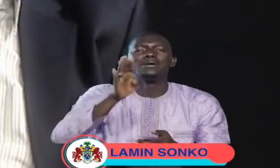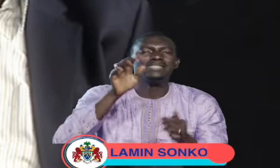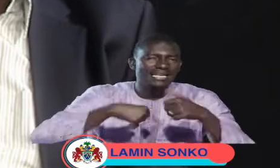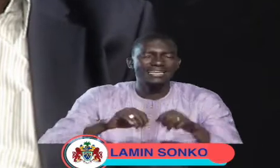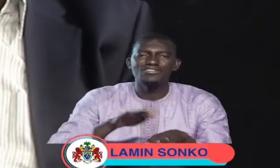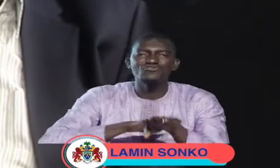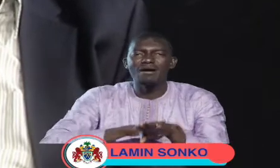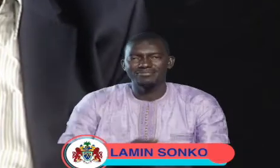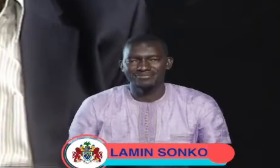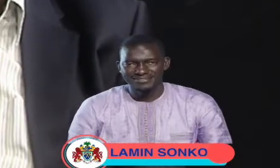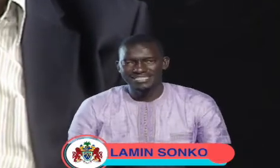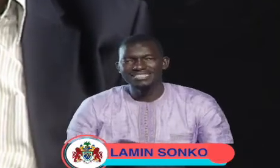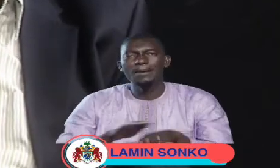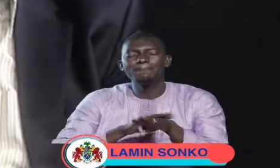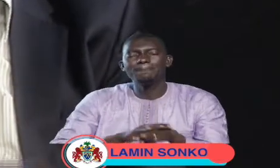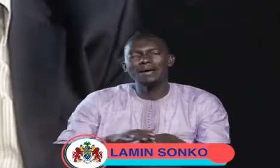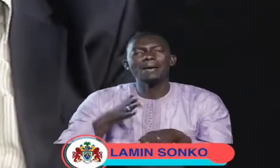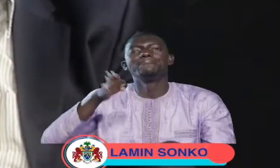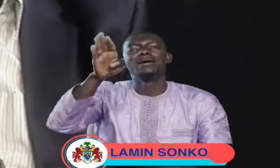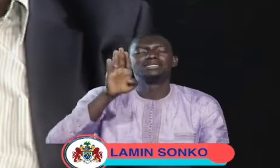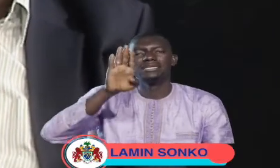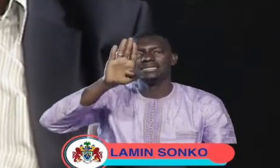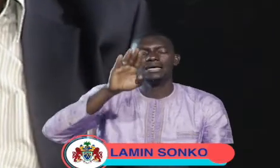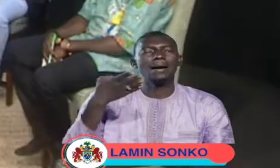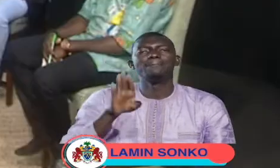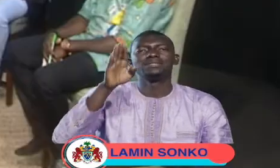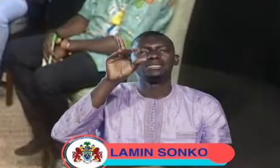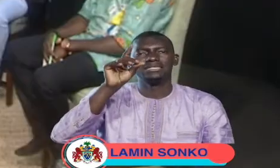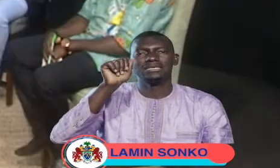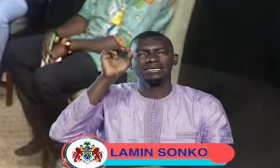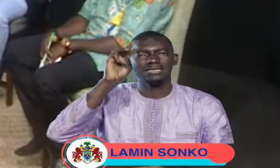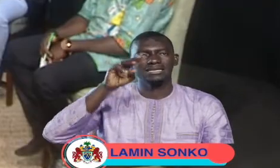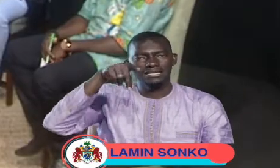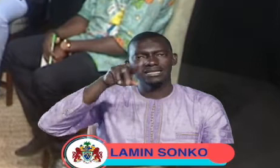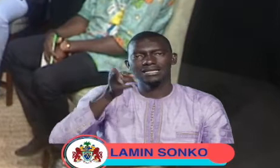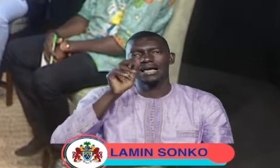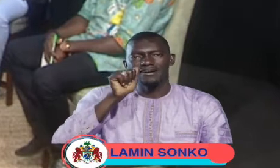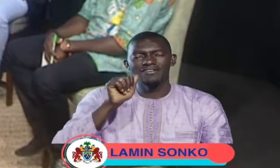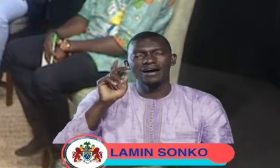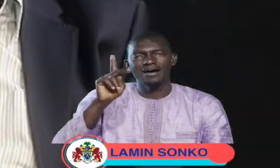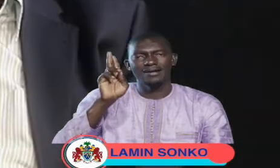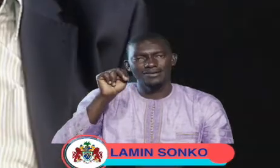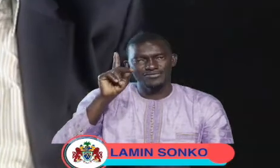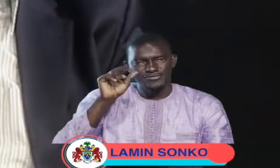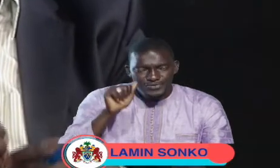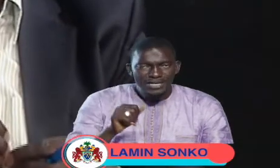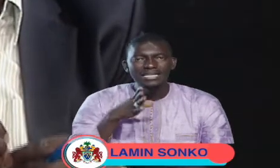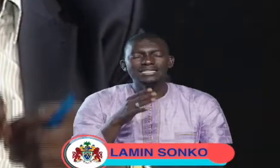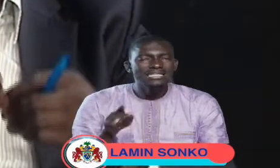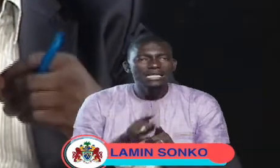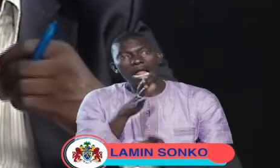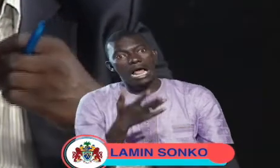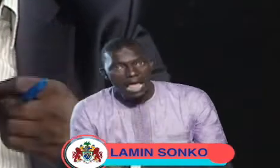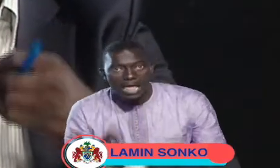ñu ne basé da fa kunda fofu la gaay nekk tubaab yu bari ñom fañ leen duggé ñom sa lolu bala jo tej bo day sala la wan ni ñu ne lolu way